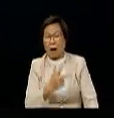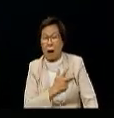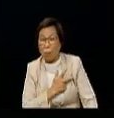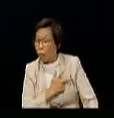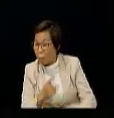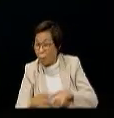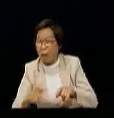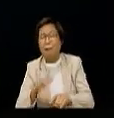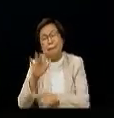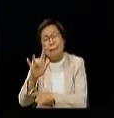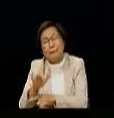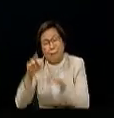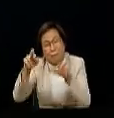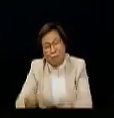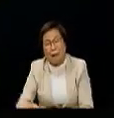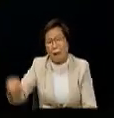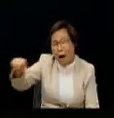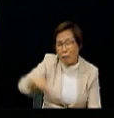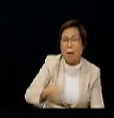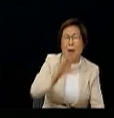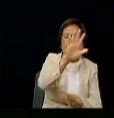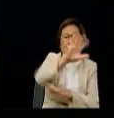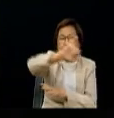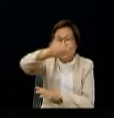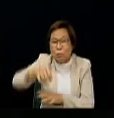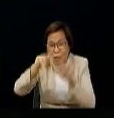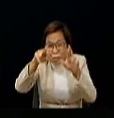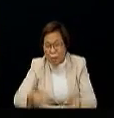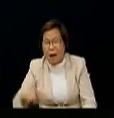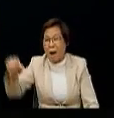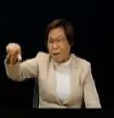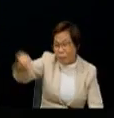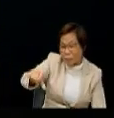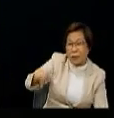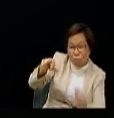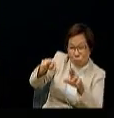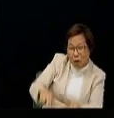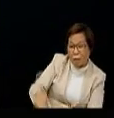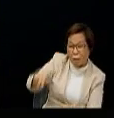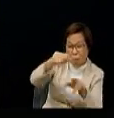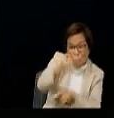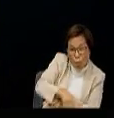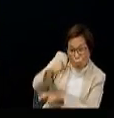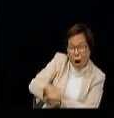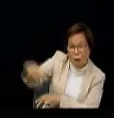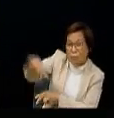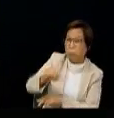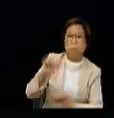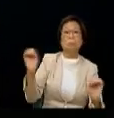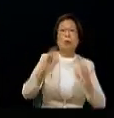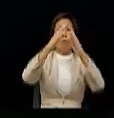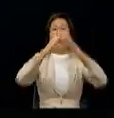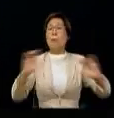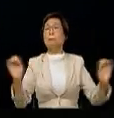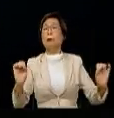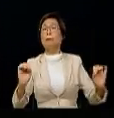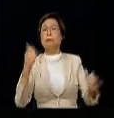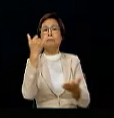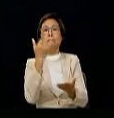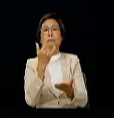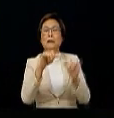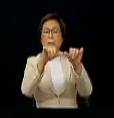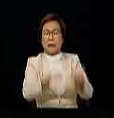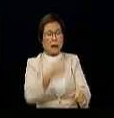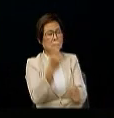Afghanistan 5000000 daripada Raya Afganistan itu tidak mempunyai ini tempat tinggal yang tetap